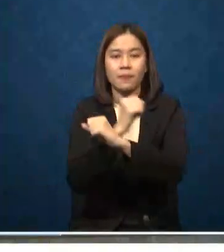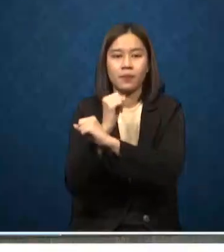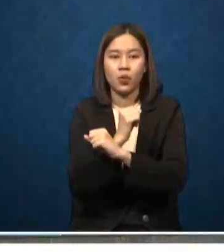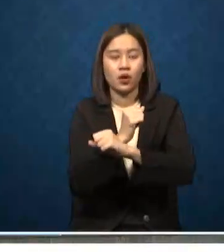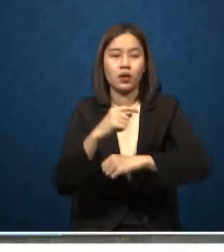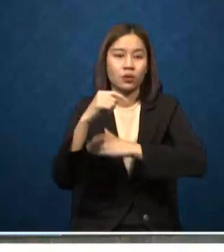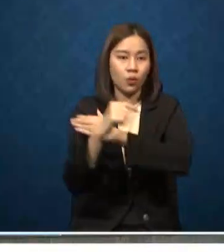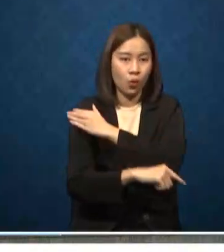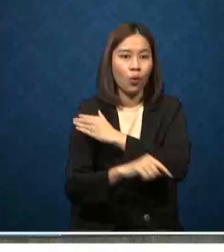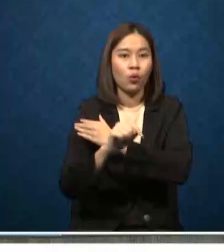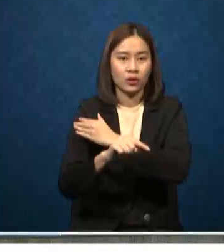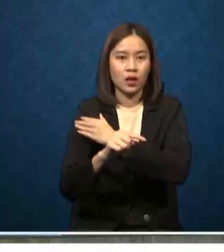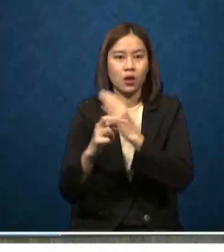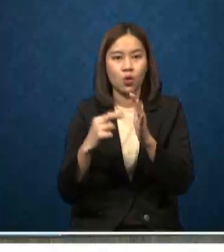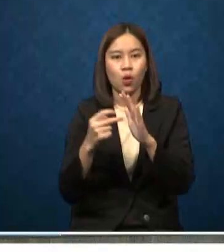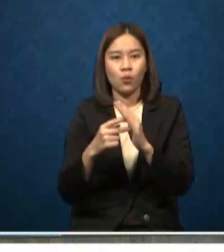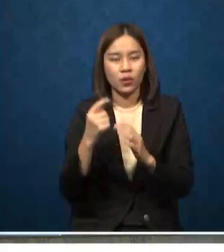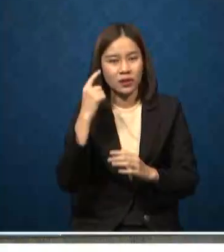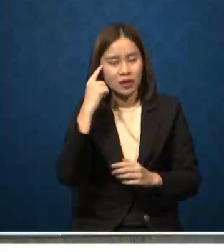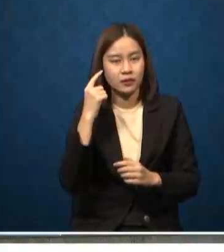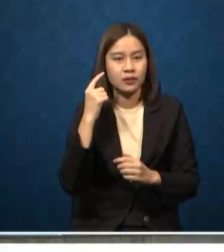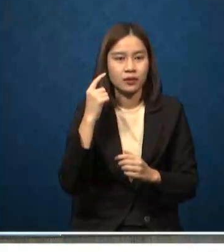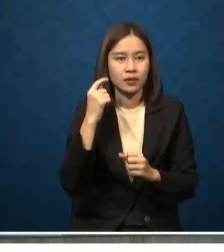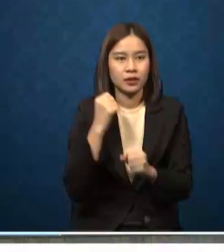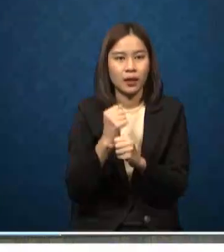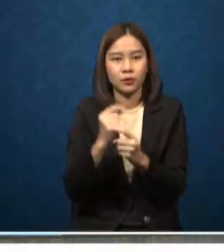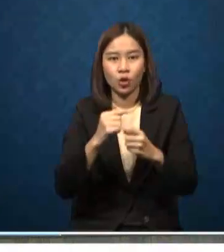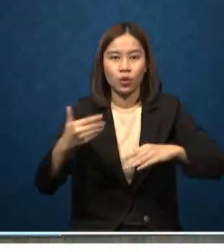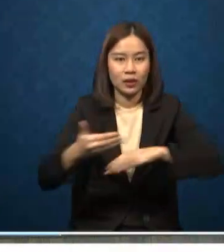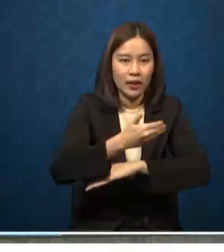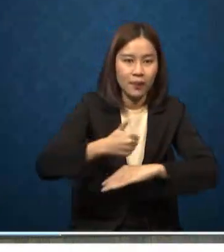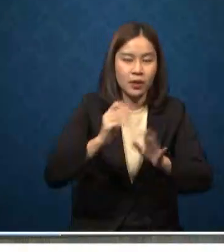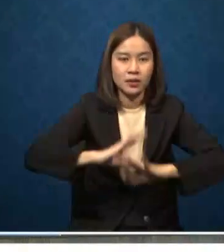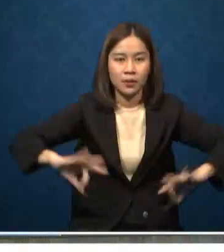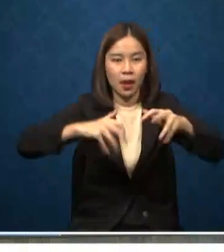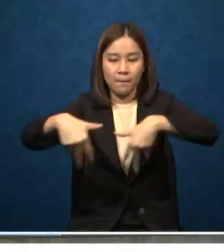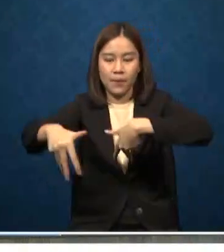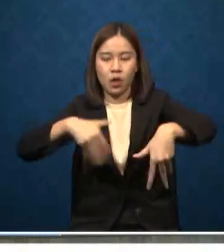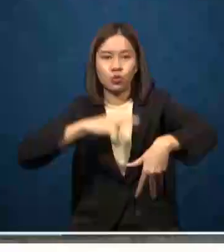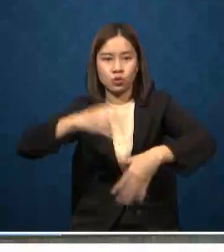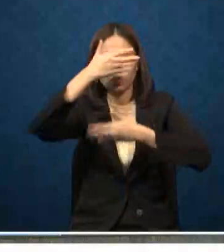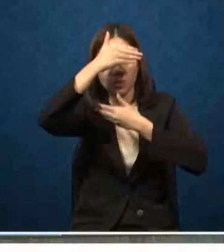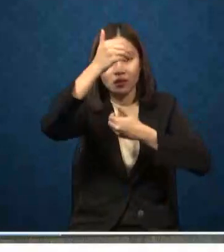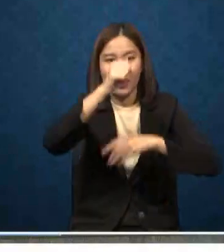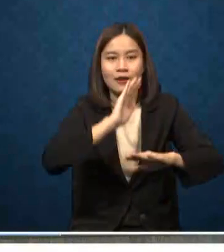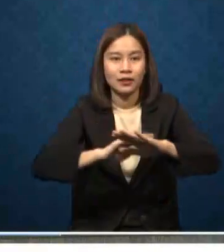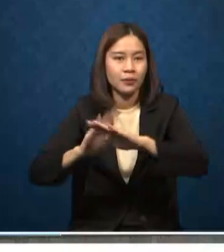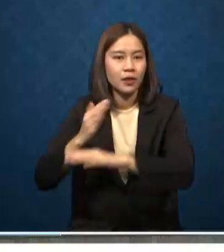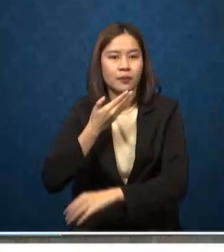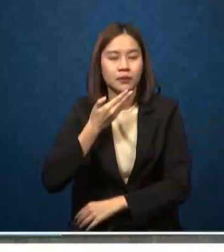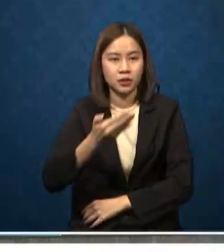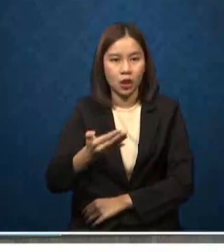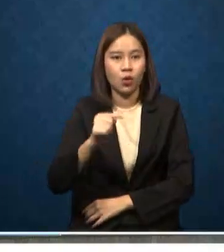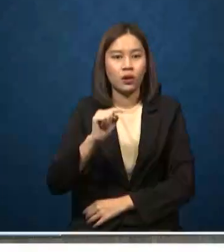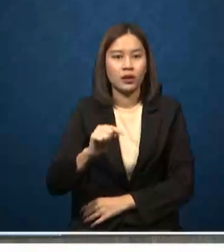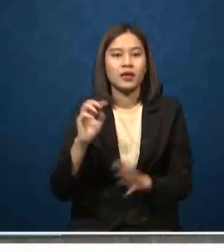ริตเป็นการต่อสู้ทางการเมืองที่สำคัญที่สุดที่ประชาชนให้ความสนใจติดตามโดยตลอดและเป็นส